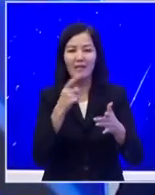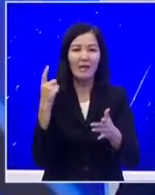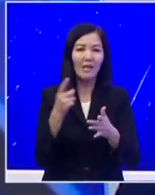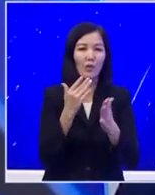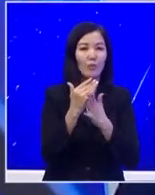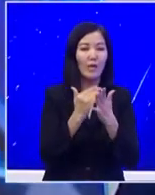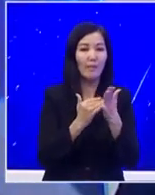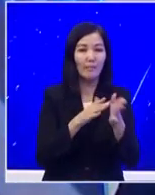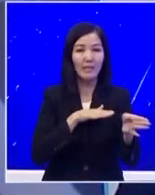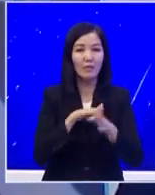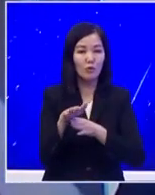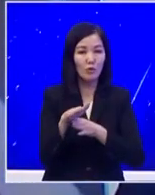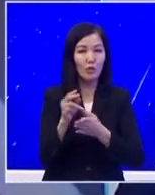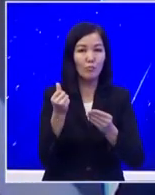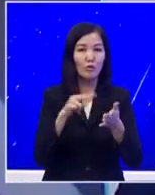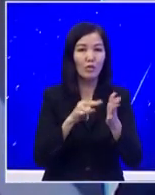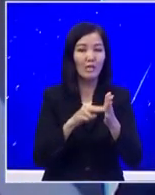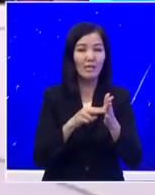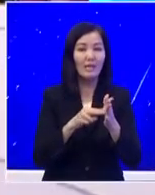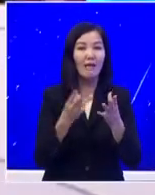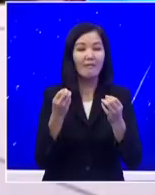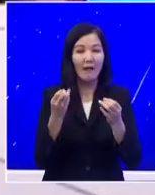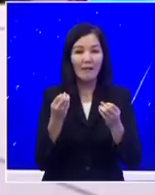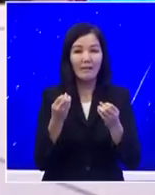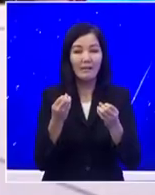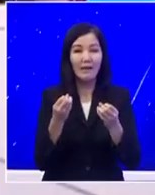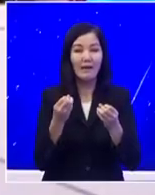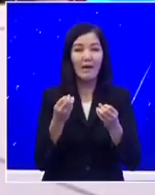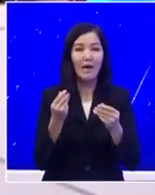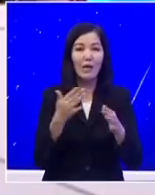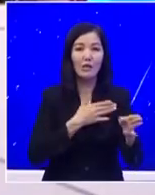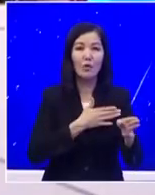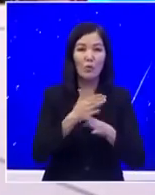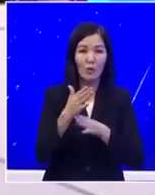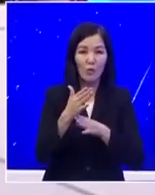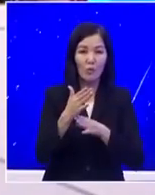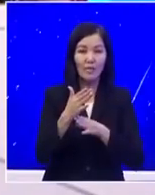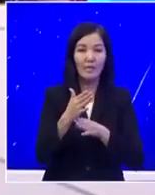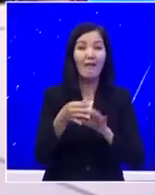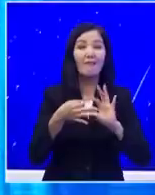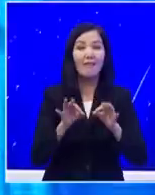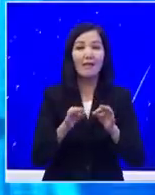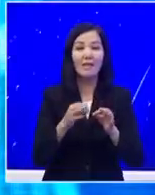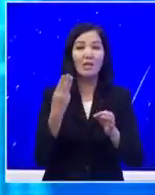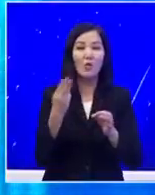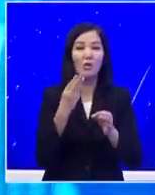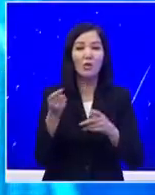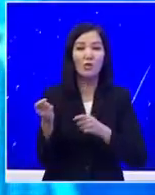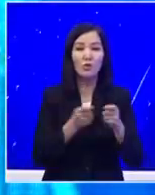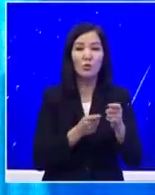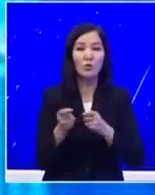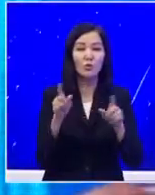қарапайым заттар экономикасы бағдарламасын жүзеге асыруға бюджеттен тыс қаражаттан қолдау көрсетіледі. Яғни нақтырақ